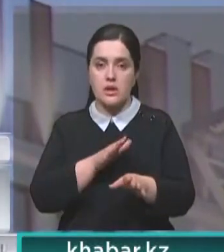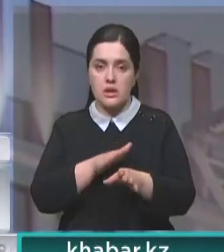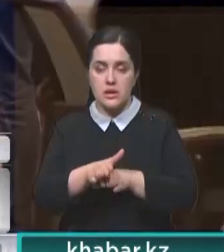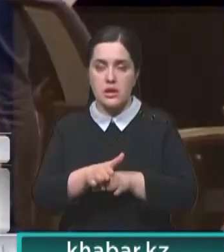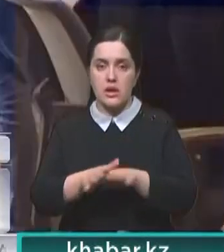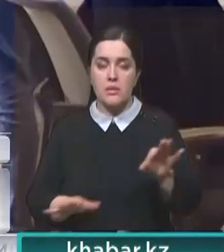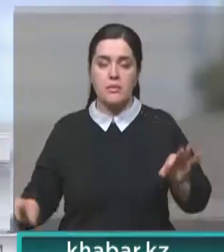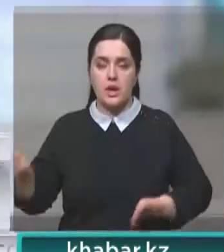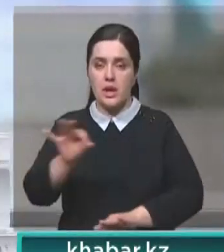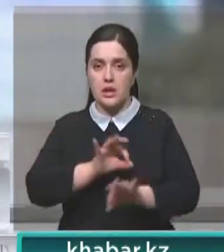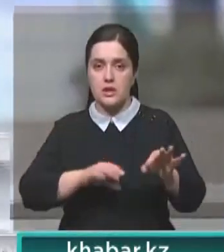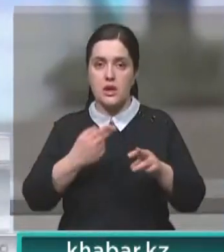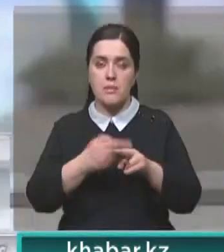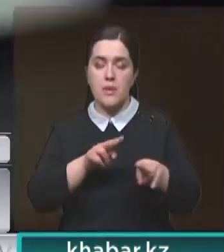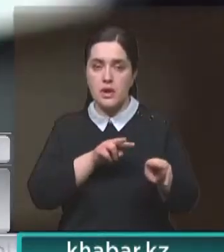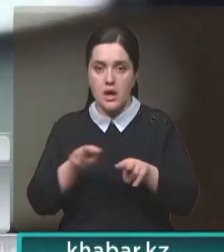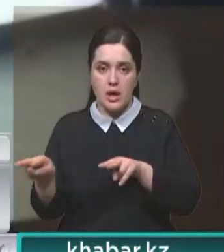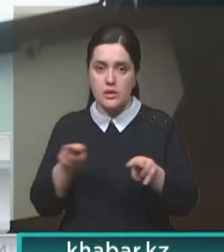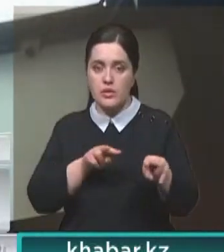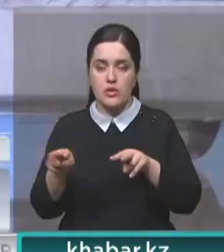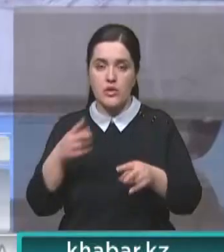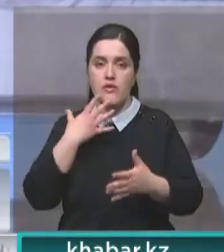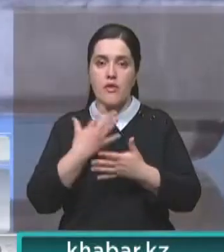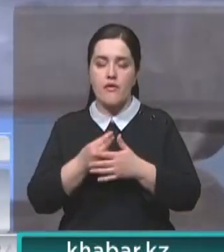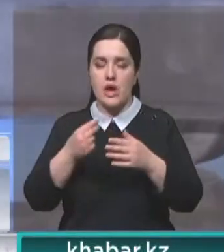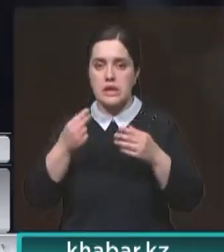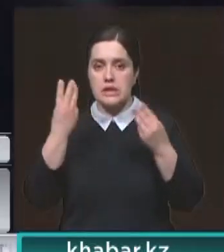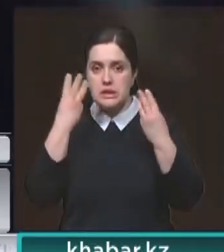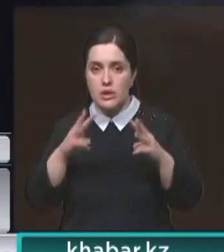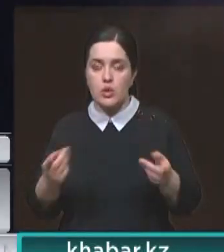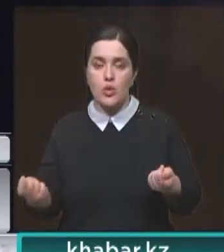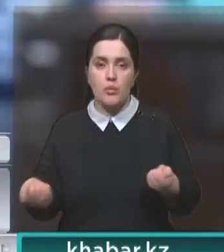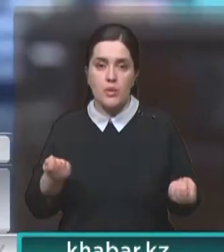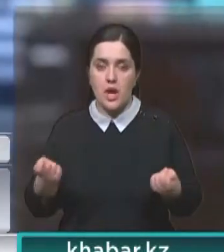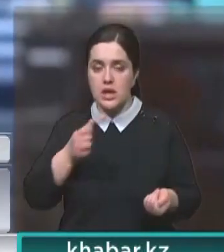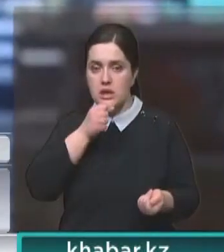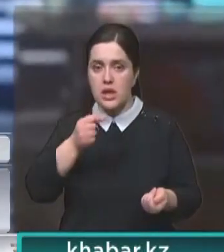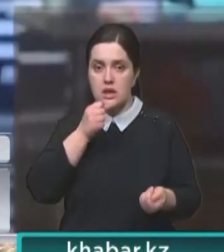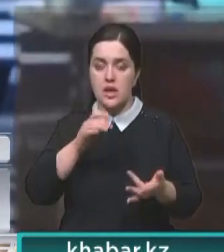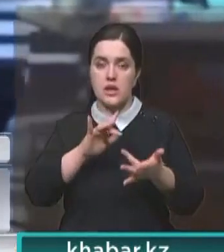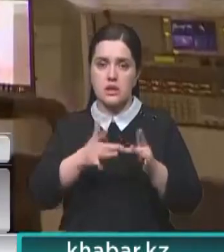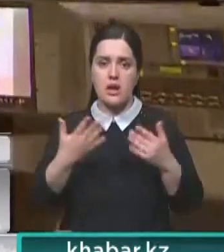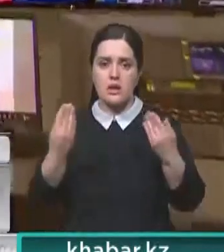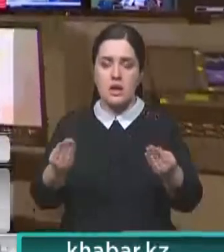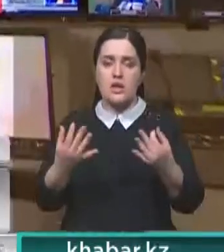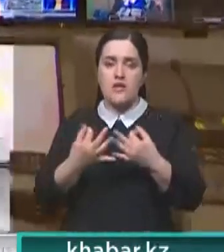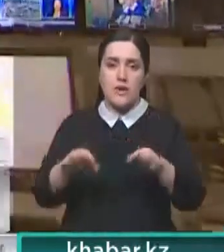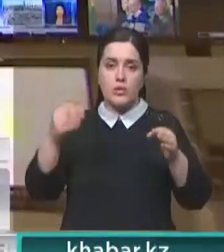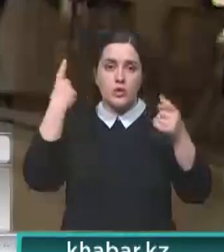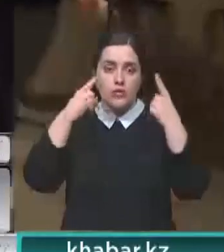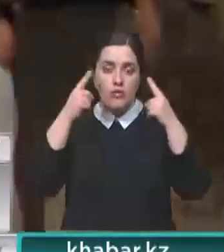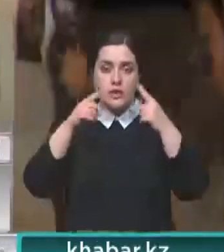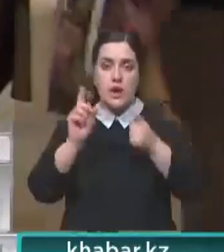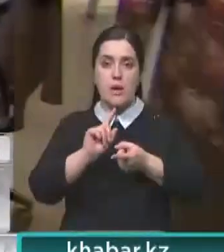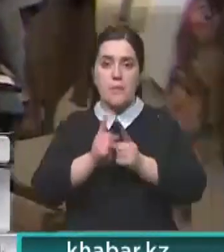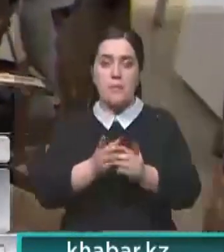этот проект. Демократичный контроль, так он назвал свой стиль управления в одном из интервью интернет-изданию. Дав свободу для творчества, медиахолдинг